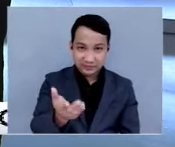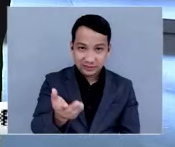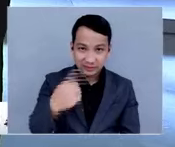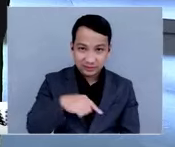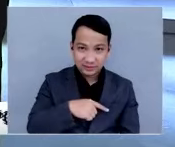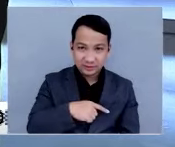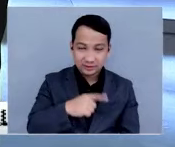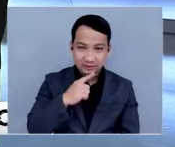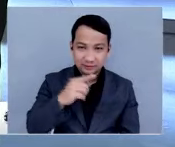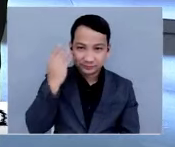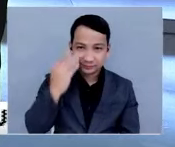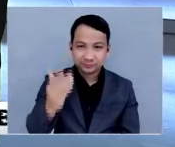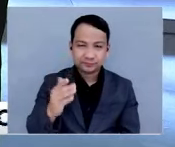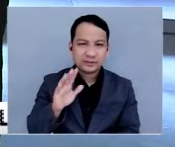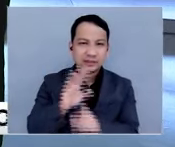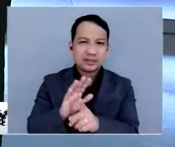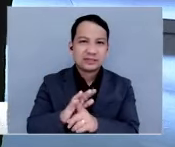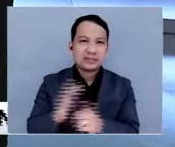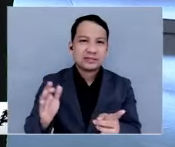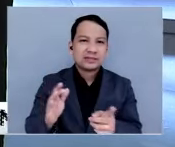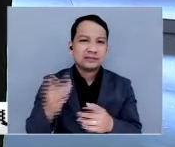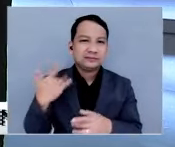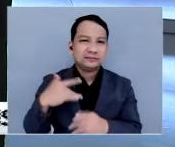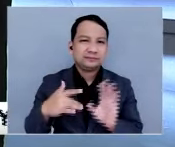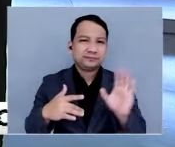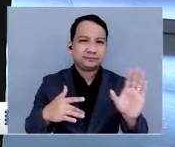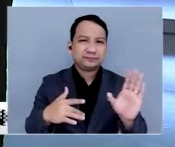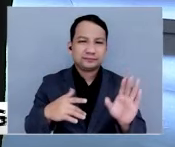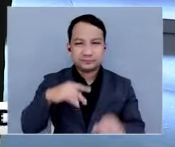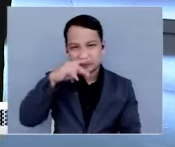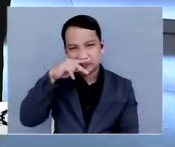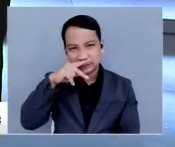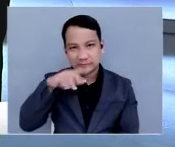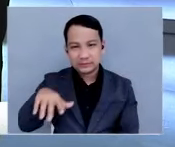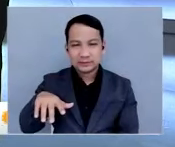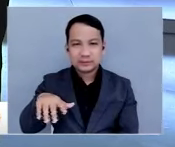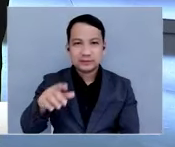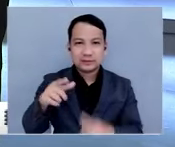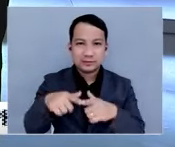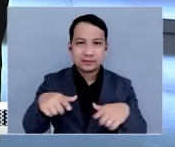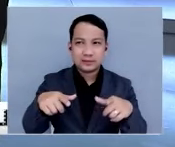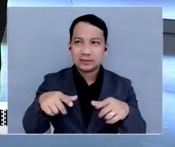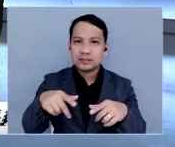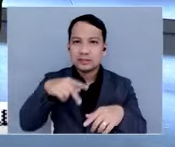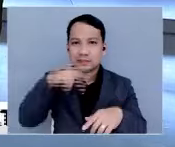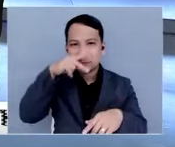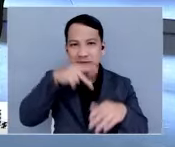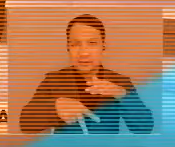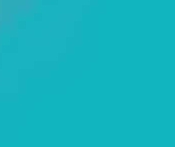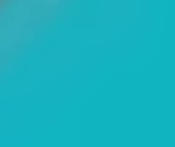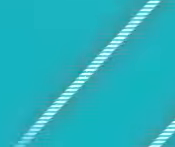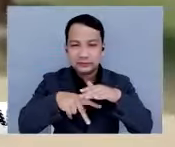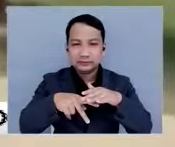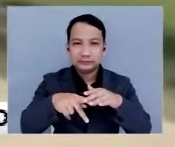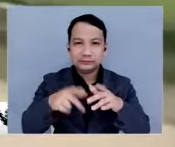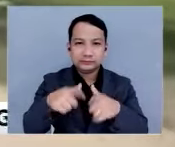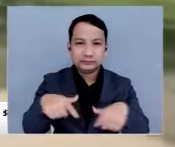kapatid, viral ang diskarte ng isang kindergarten sa Japan para sa mga estudyante nito.